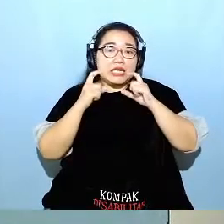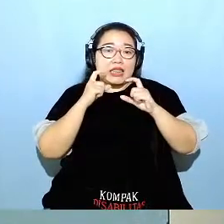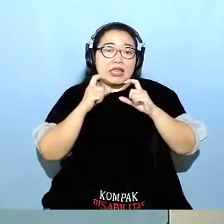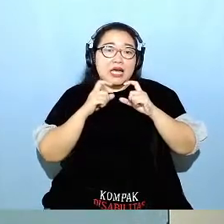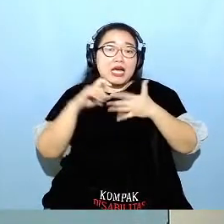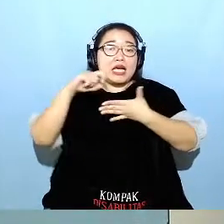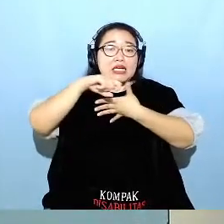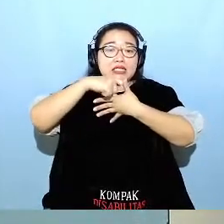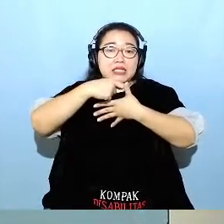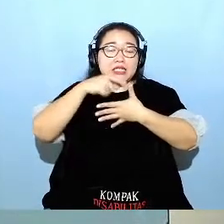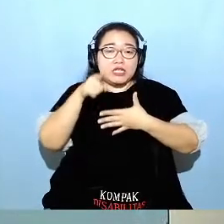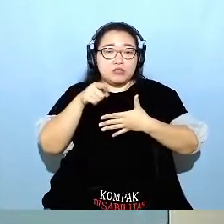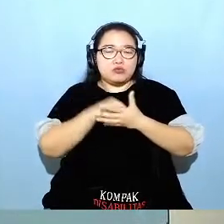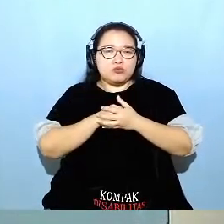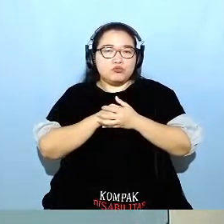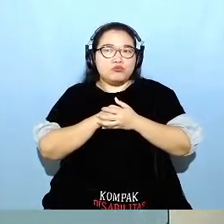orang-orang mempunyai